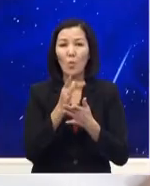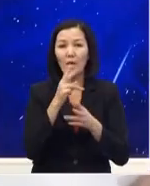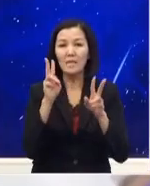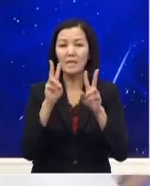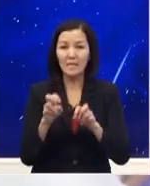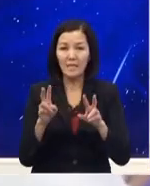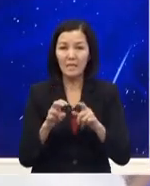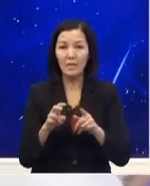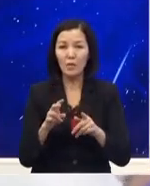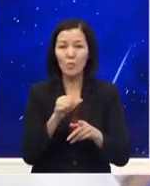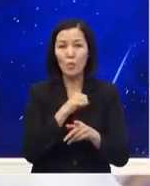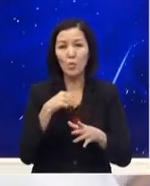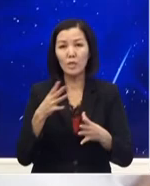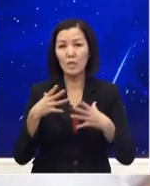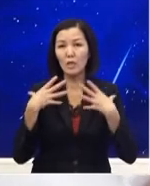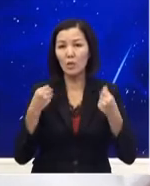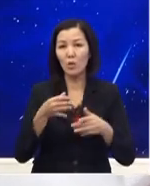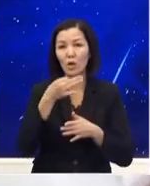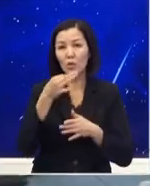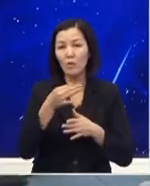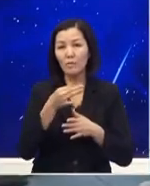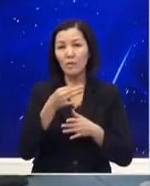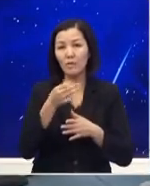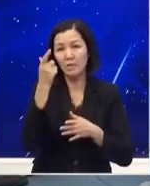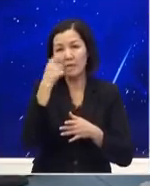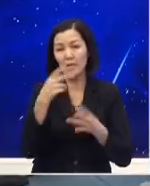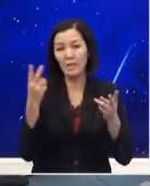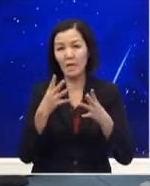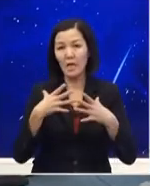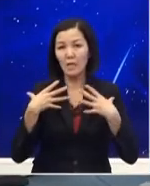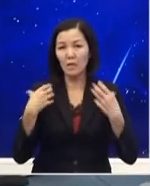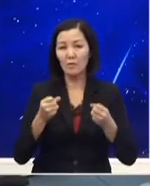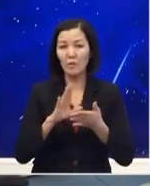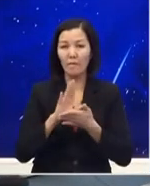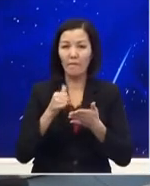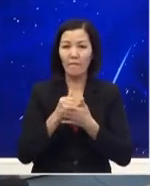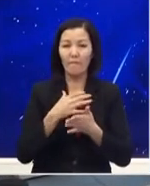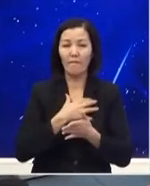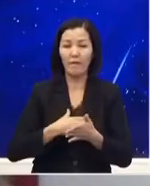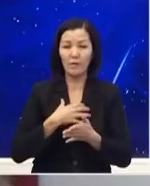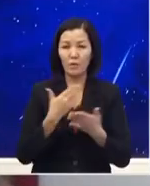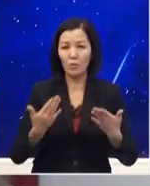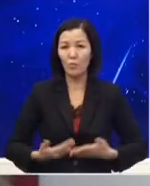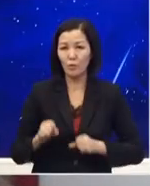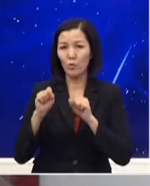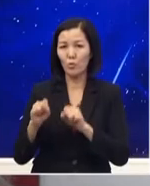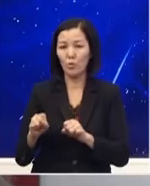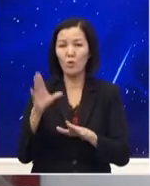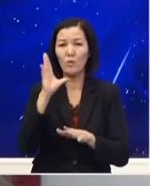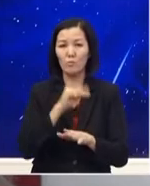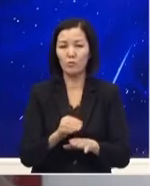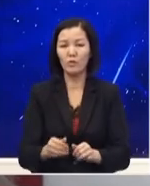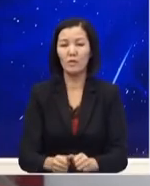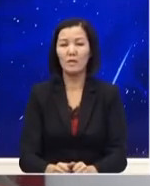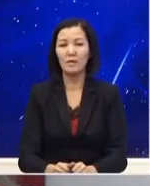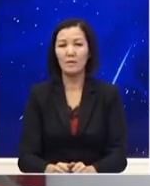тексерілу, өз денсаулығыңызға жауапкершілікпен қарау керек. Бұл саулығыңыздың кепілі мен өміріңізді өлімнен арашалап қалуға